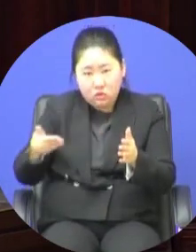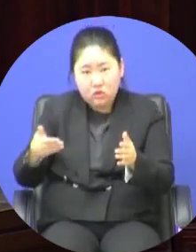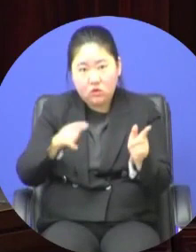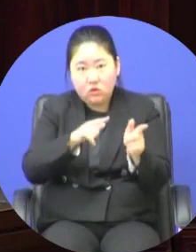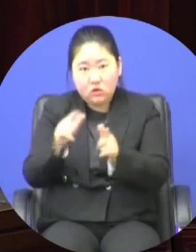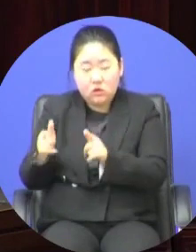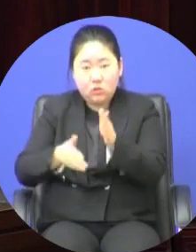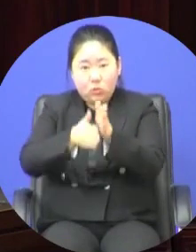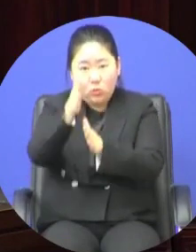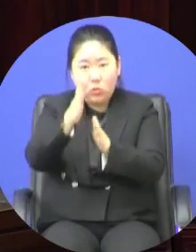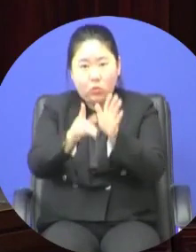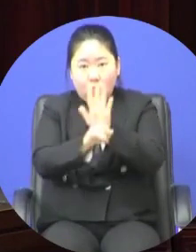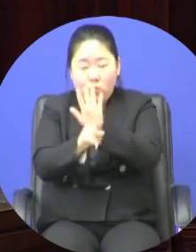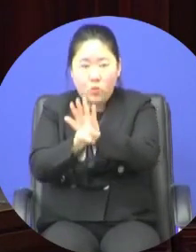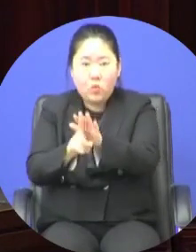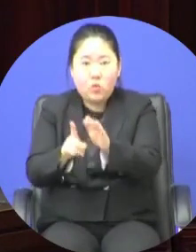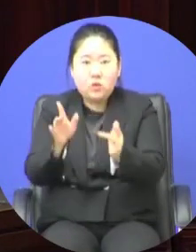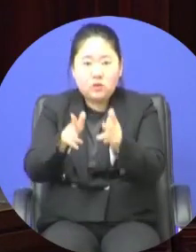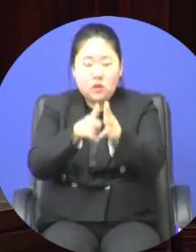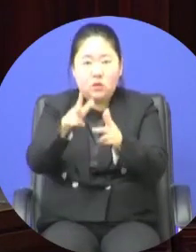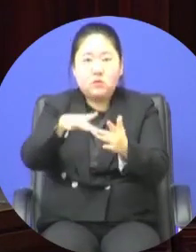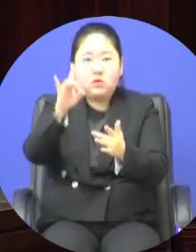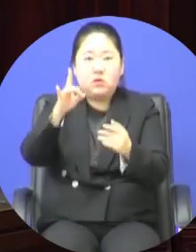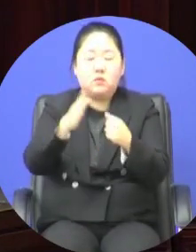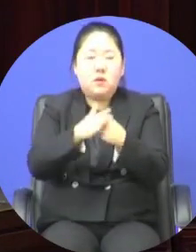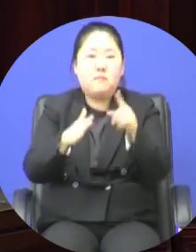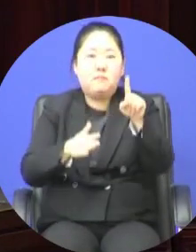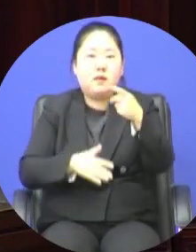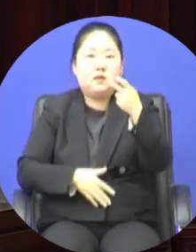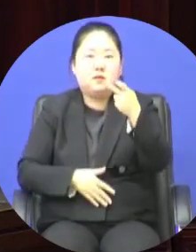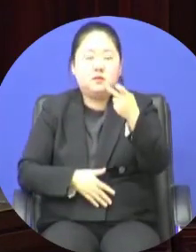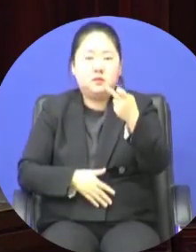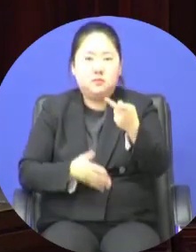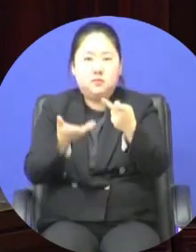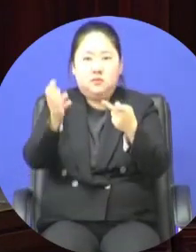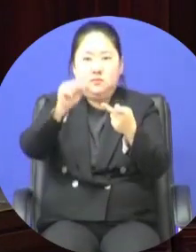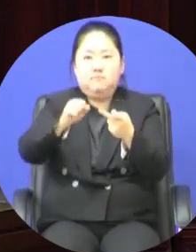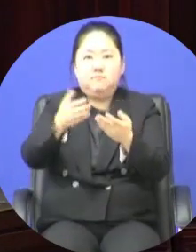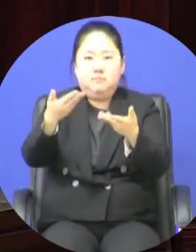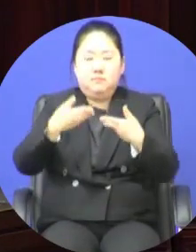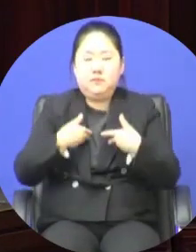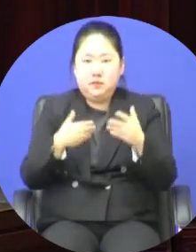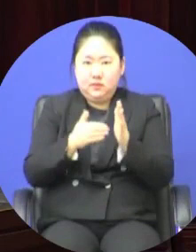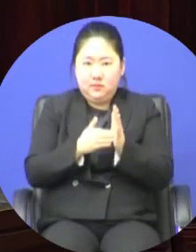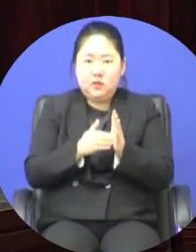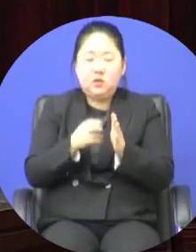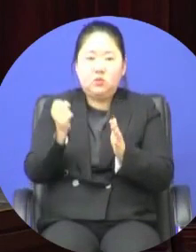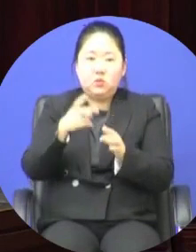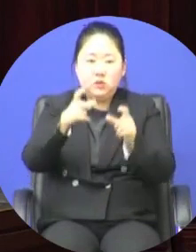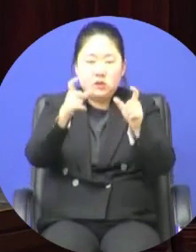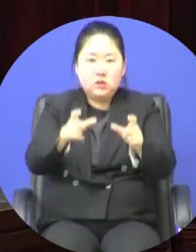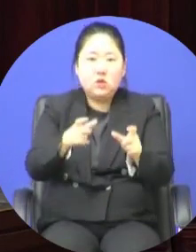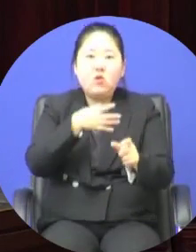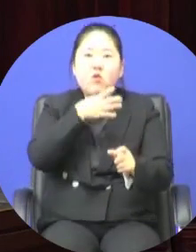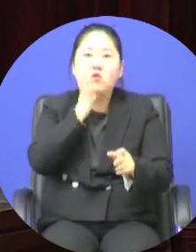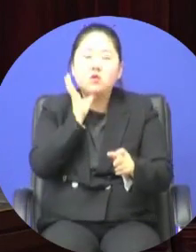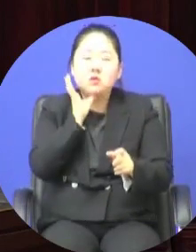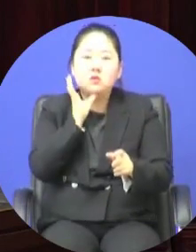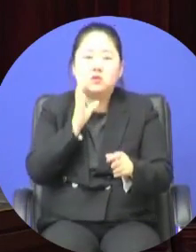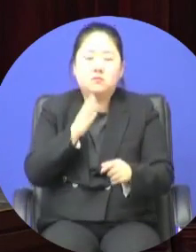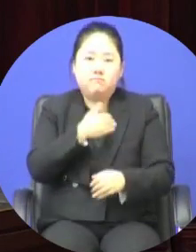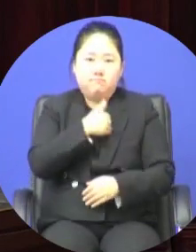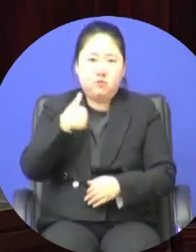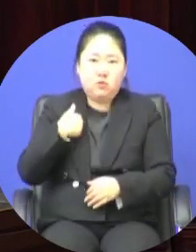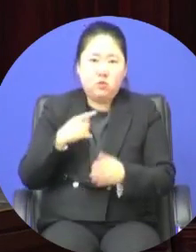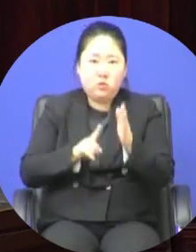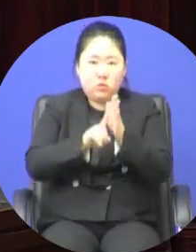선정되어 사업비 170억 원을 지원받게 됐습니다. 또한 지역 경제에도 도움이 되고 있는 어르신 만족도도 높은